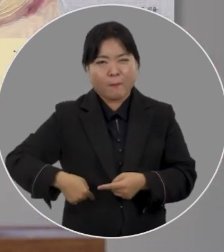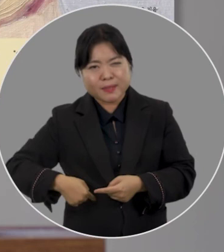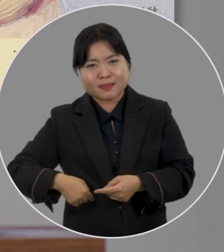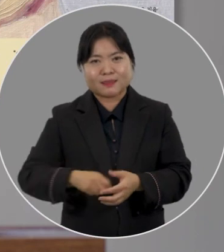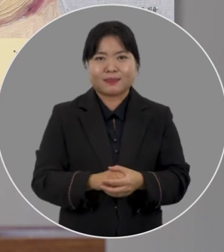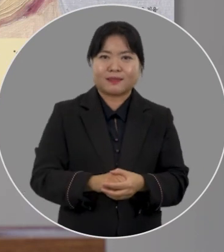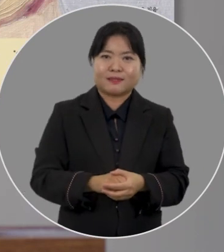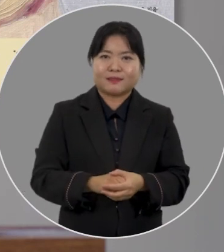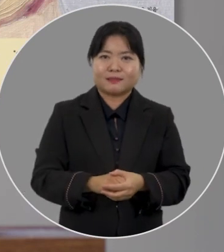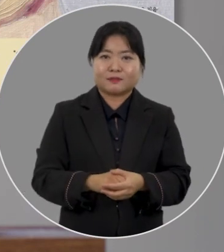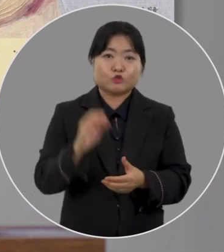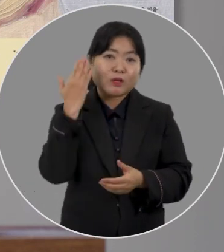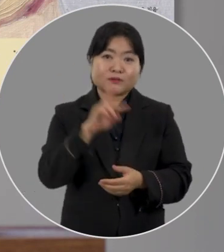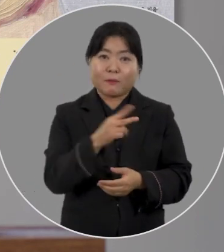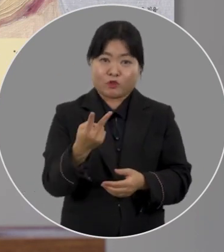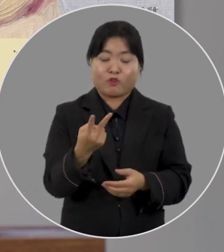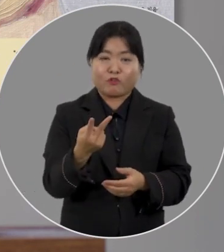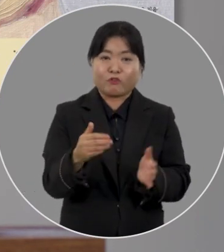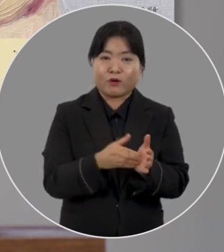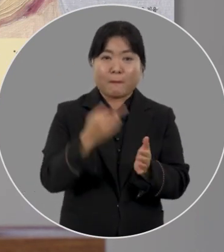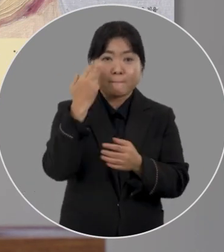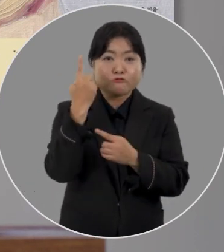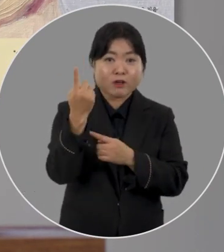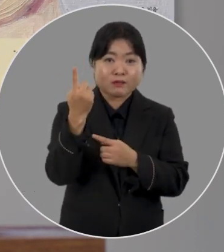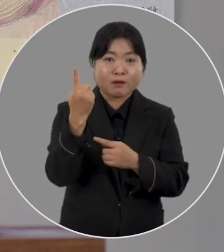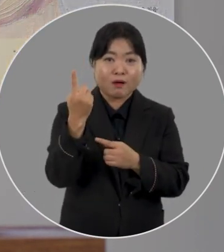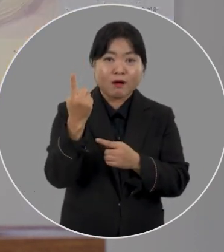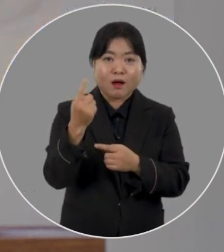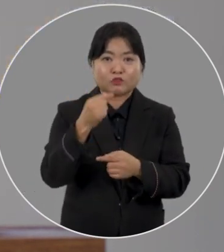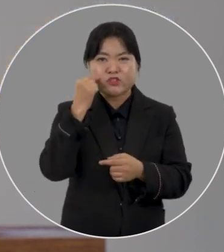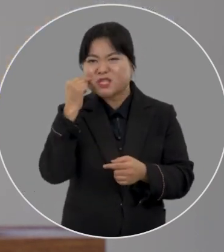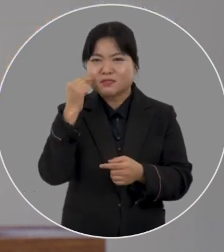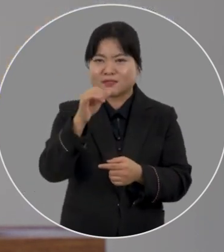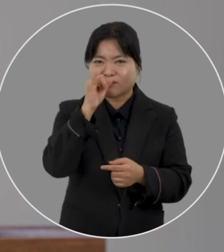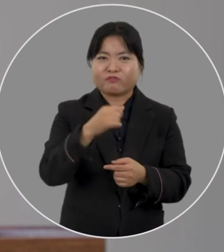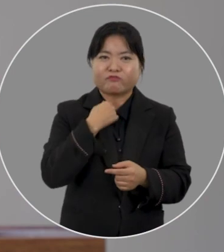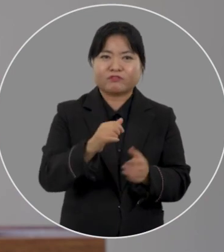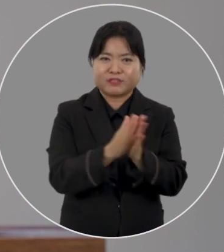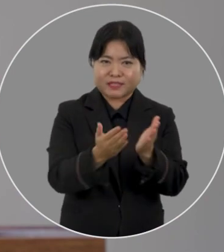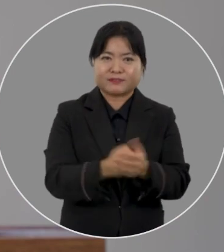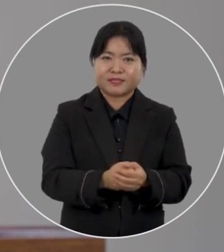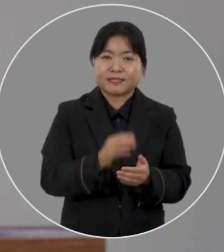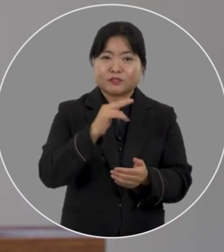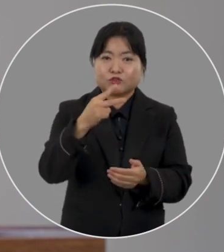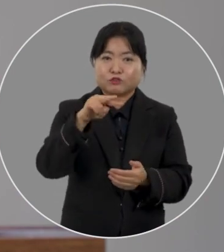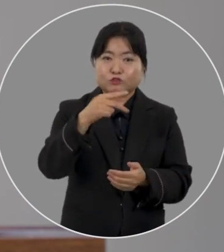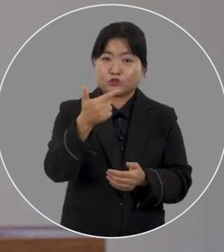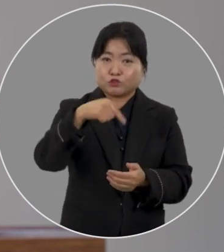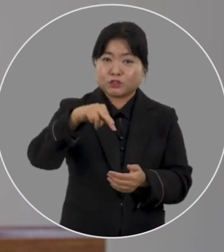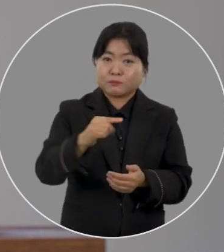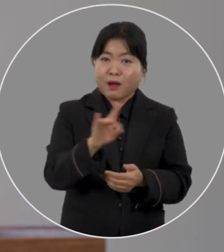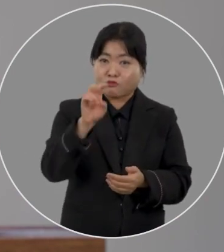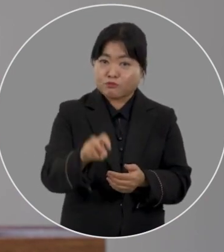책입니다. 최근에 이제 번역이 됐는데 미국에서도 아주 공전의 히트를 쳤던 그런 베스트셀러였는데요. 사실 이제 누스바움은